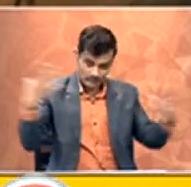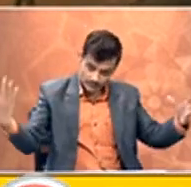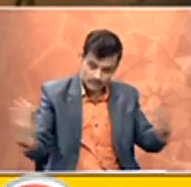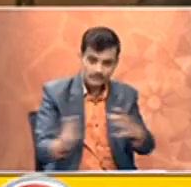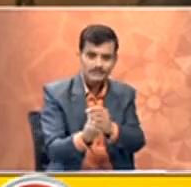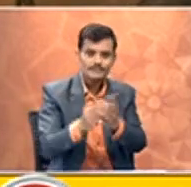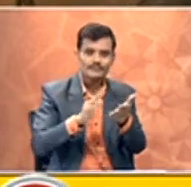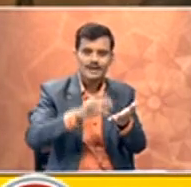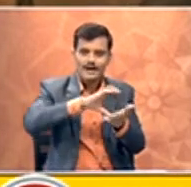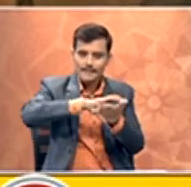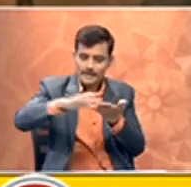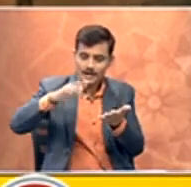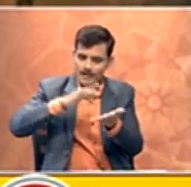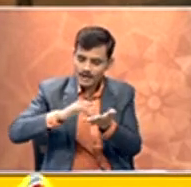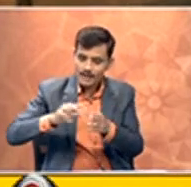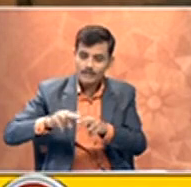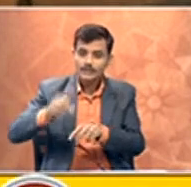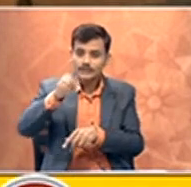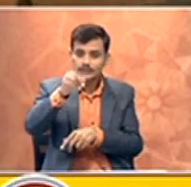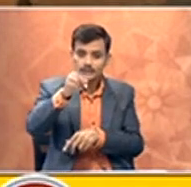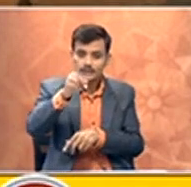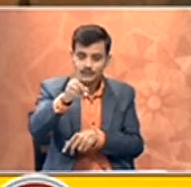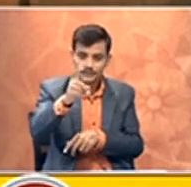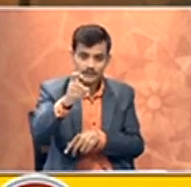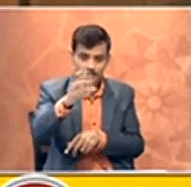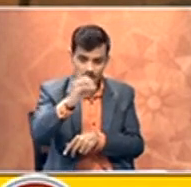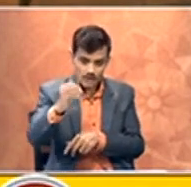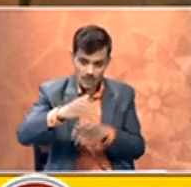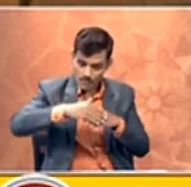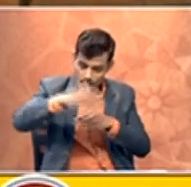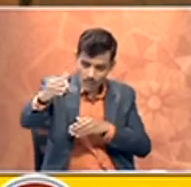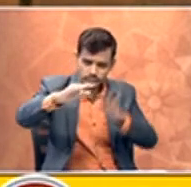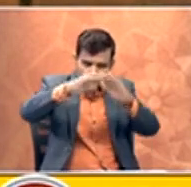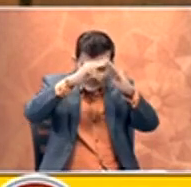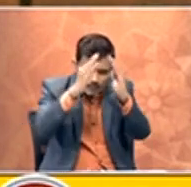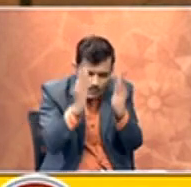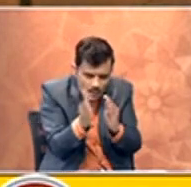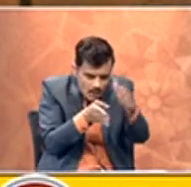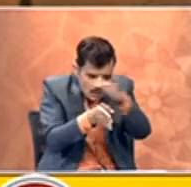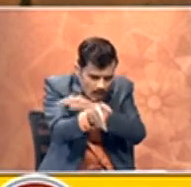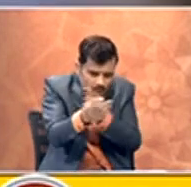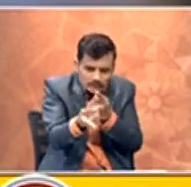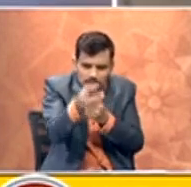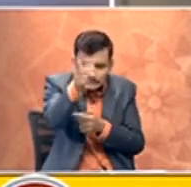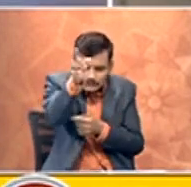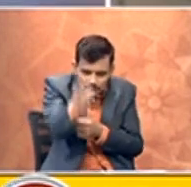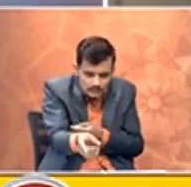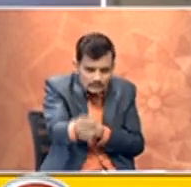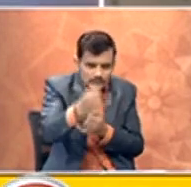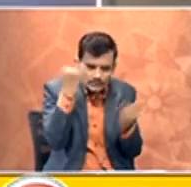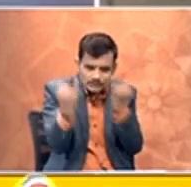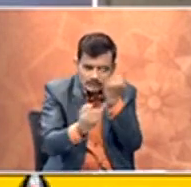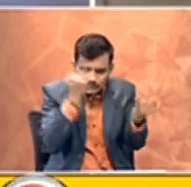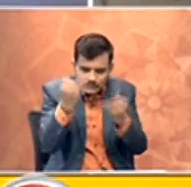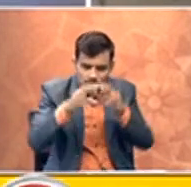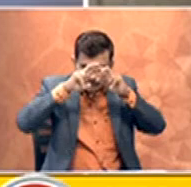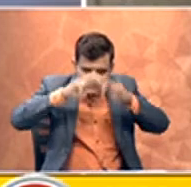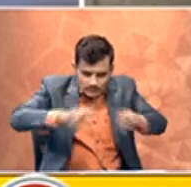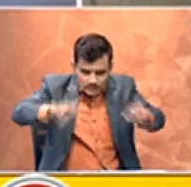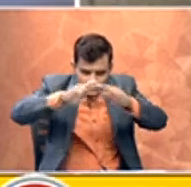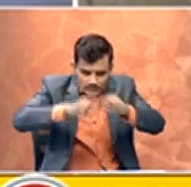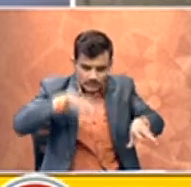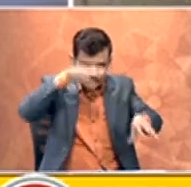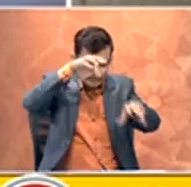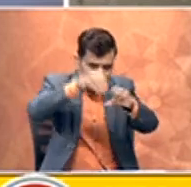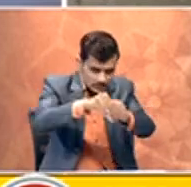की 1700 से ज्यादा गुफाओं की खोज कर डाली और राज्य को वर्ल्ड केव